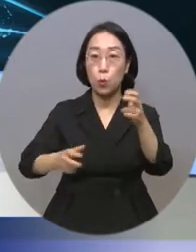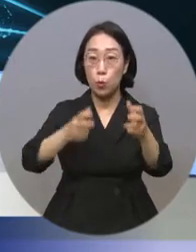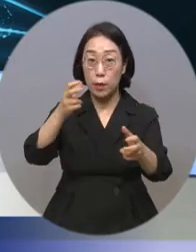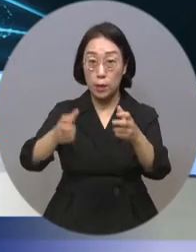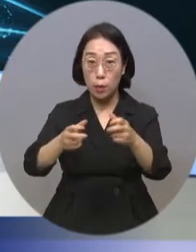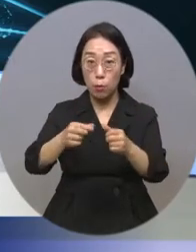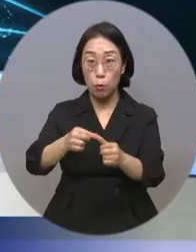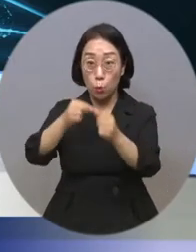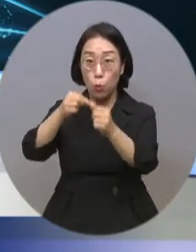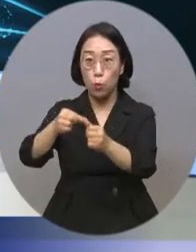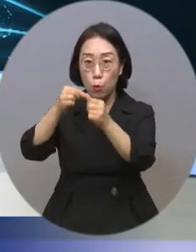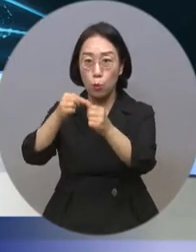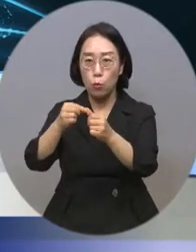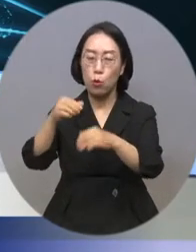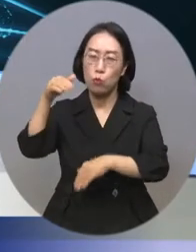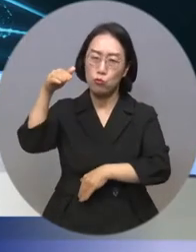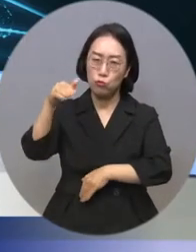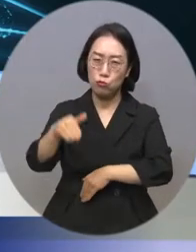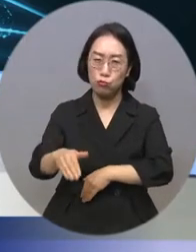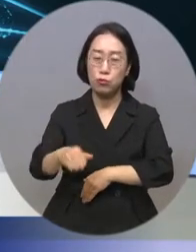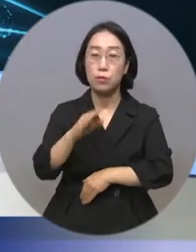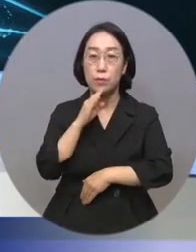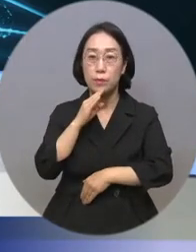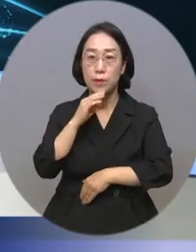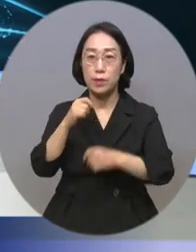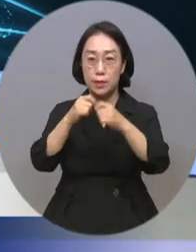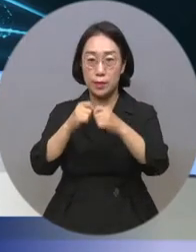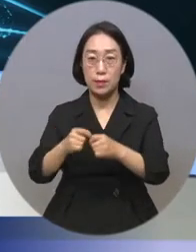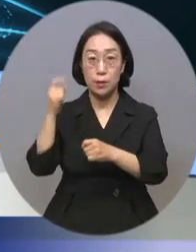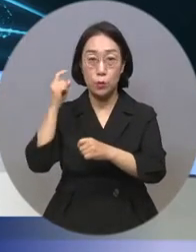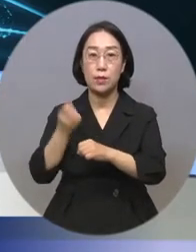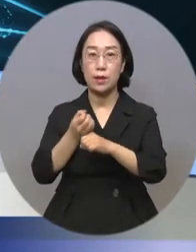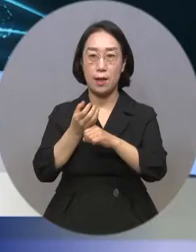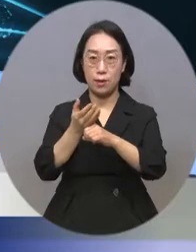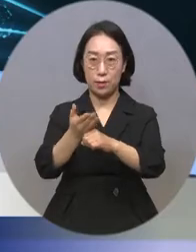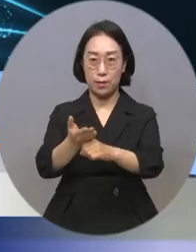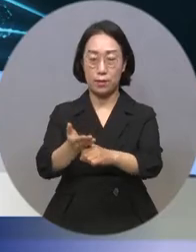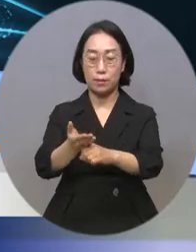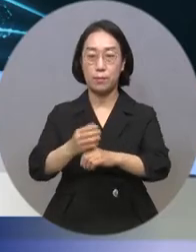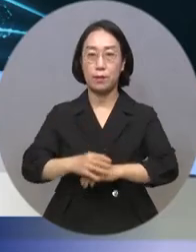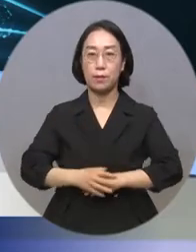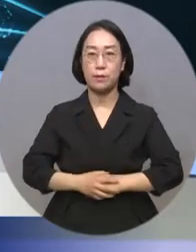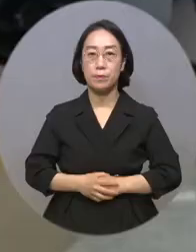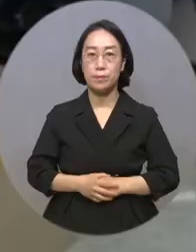고용은 오히려 하락했는데요. 자세한 내용 박성용 기자가 알아봤습니다.